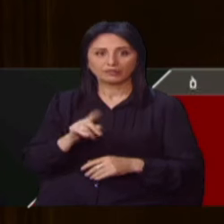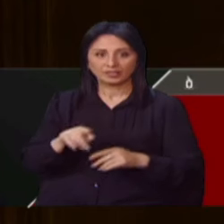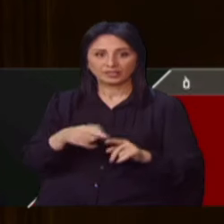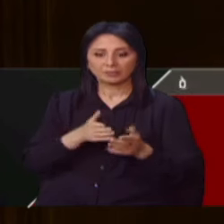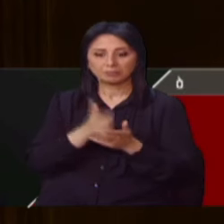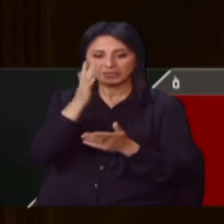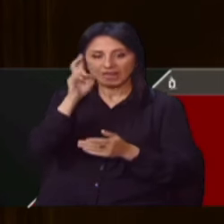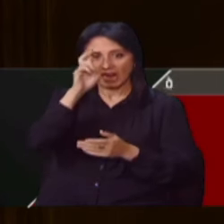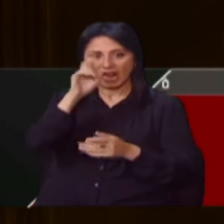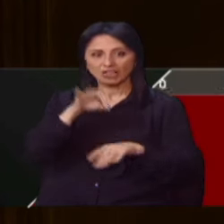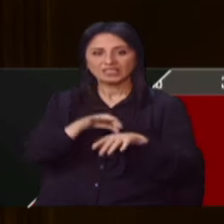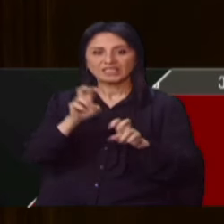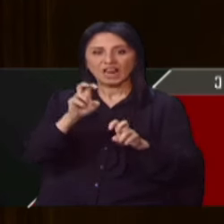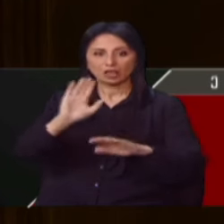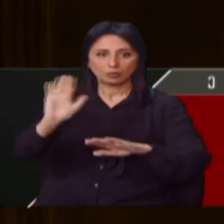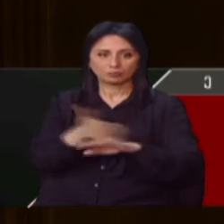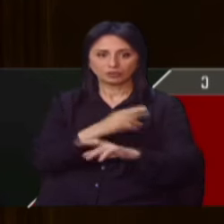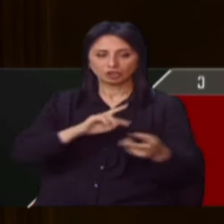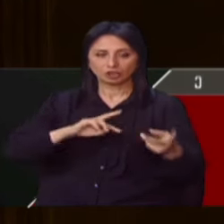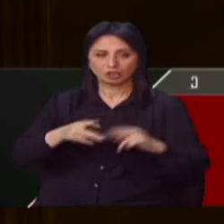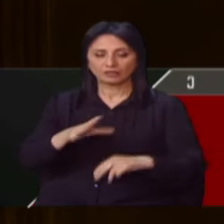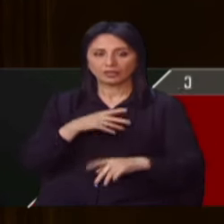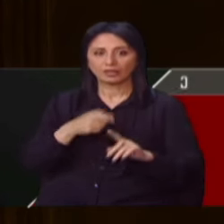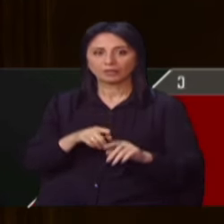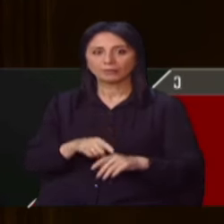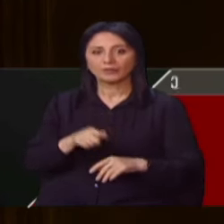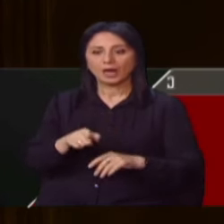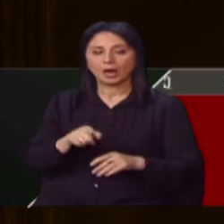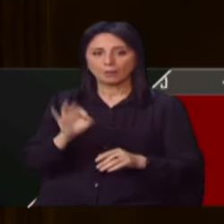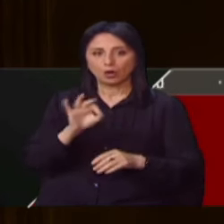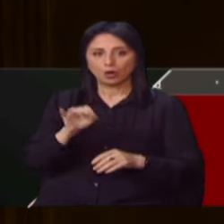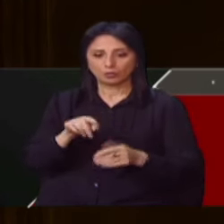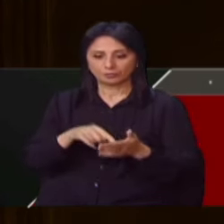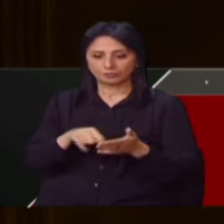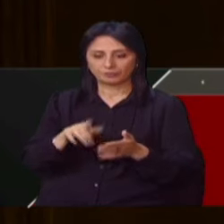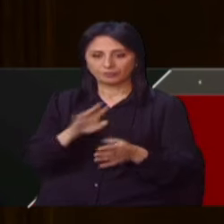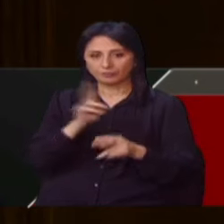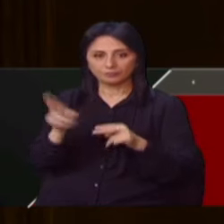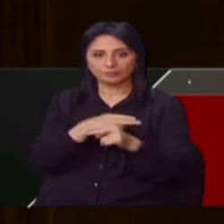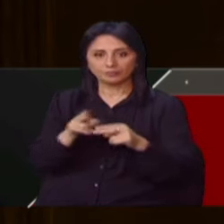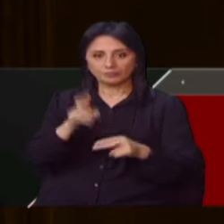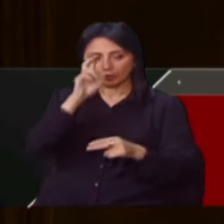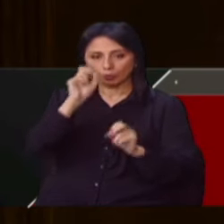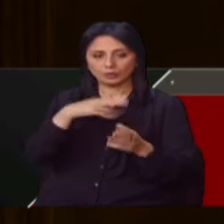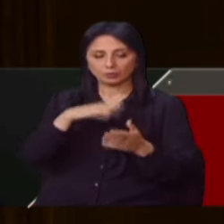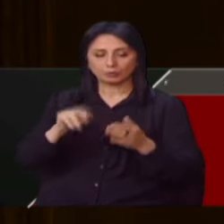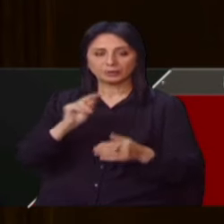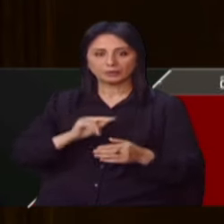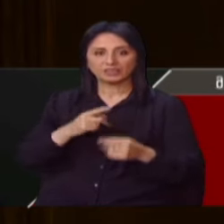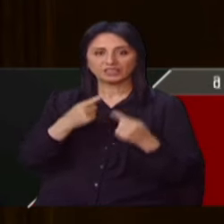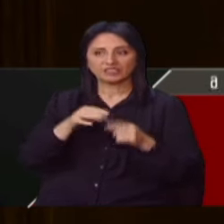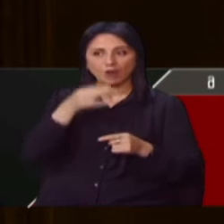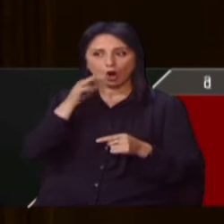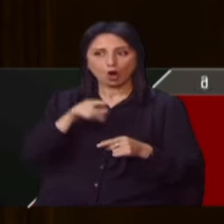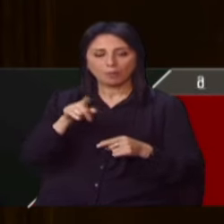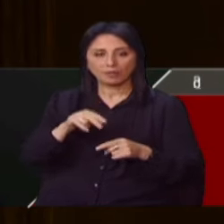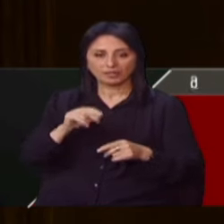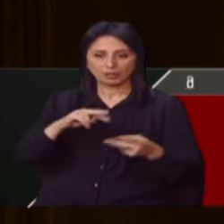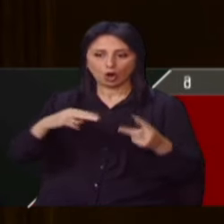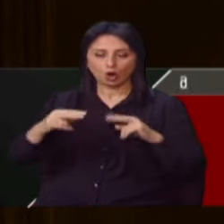მიზანი ხელისუფლების ძალადობრივი გზით შეცვლა იყო. ანეშვილის შტკების გასანეიტრალებად სახელმწიფო უსაფრთხოების სამსახური სხვა კომპეტენტურ